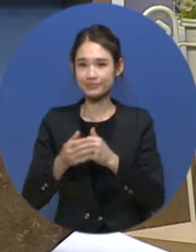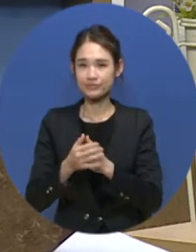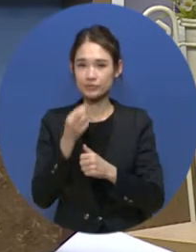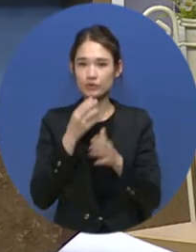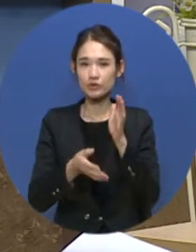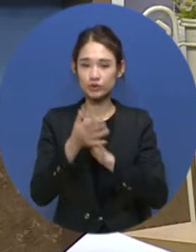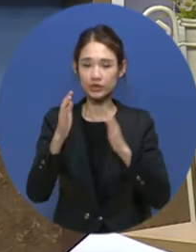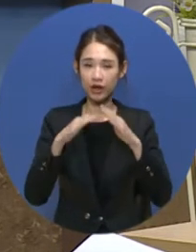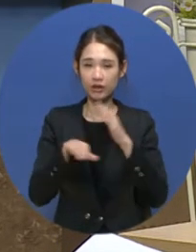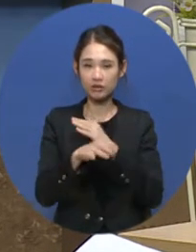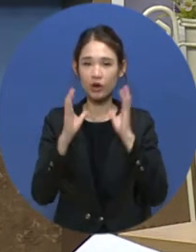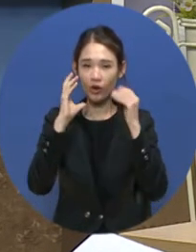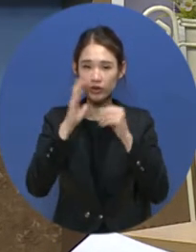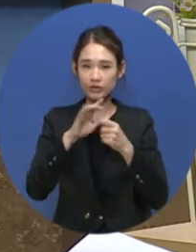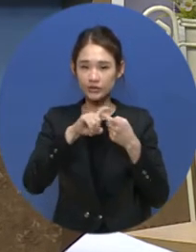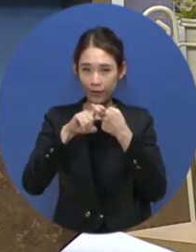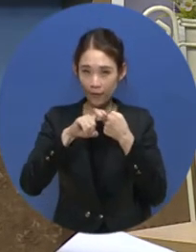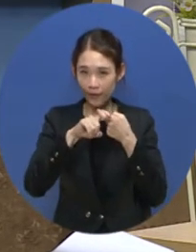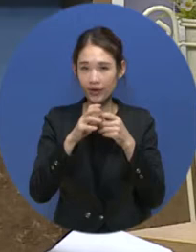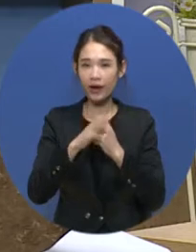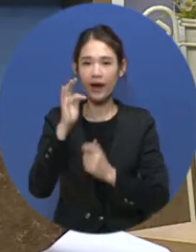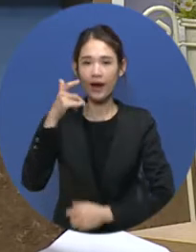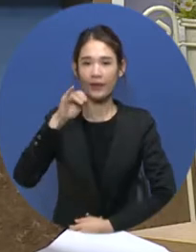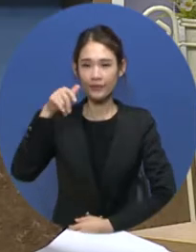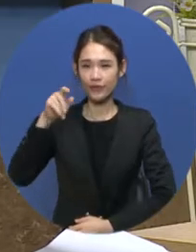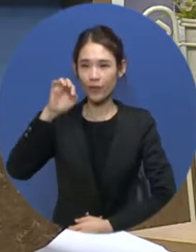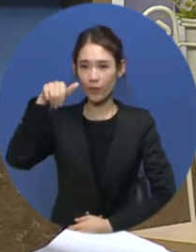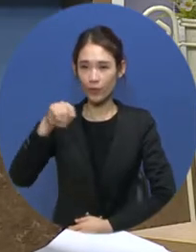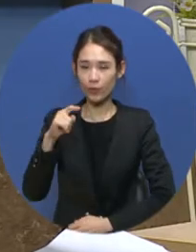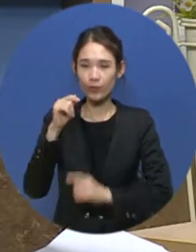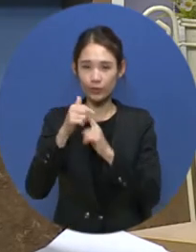서울시 가정어린이집연합회 한경국 회장님과